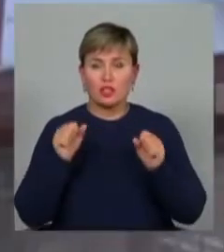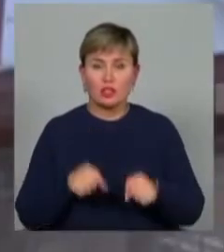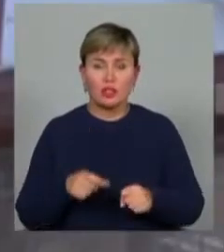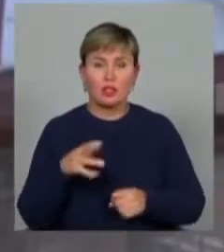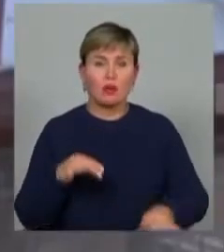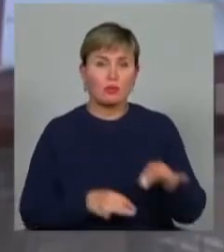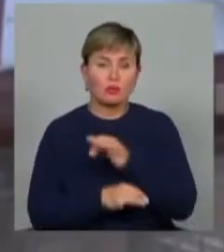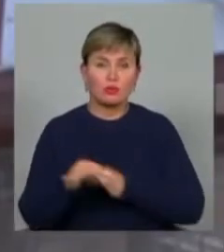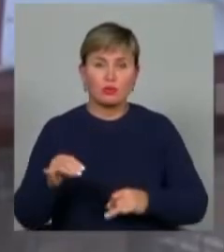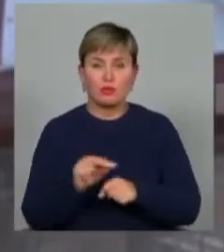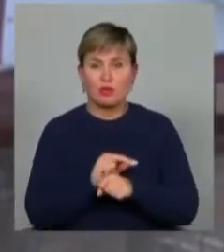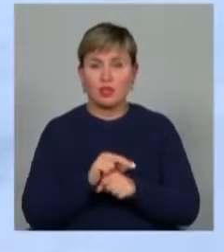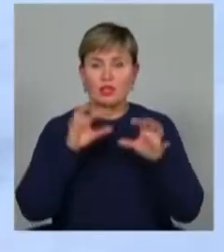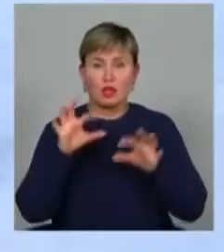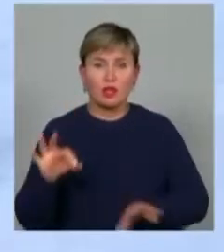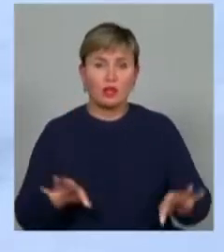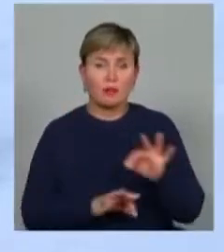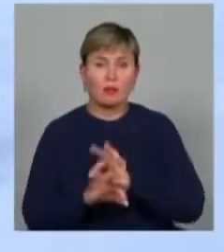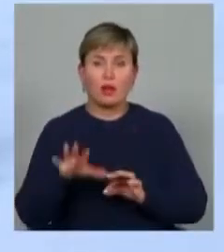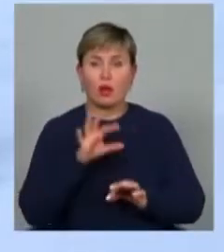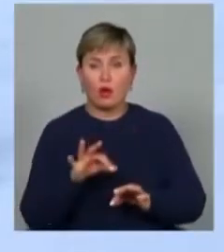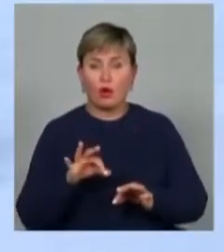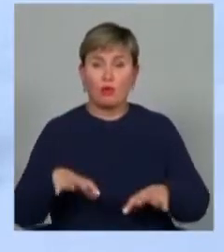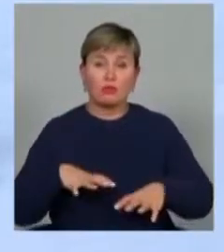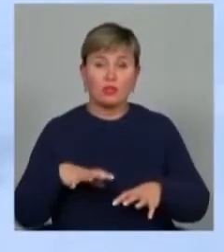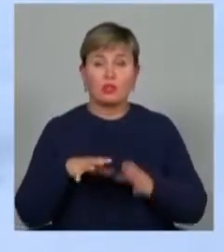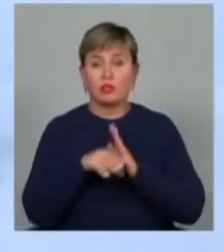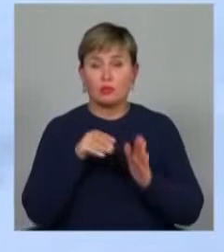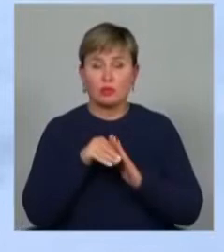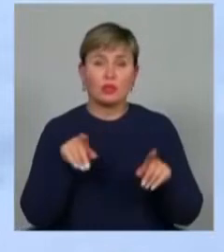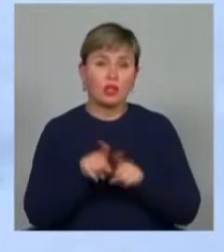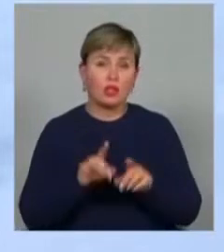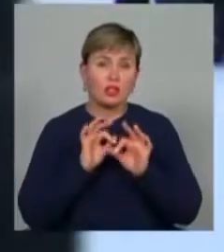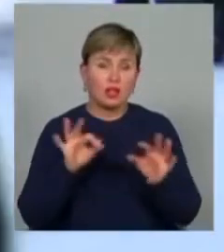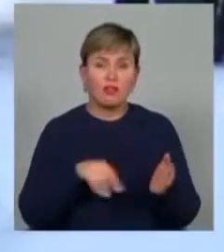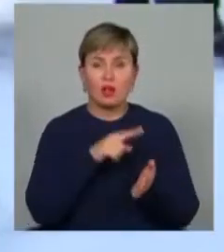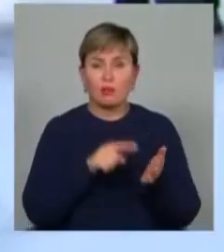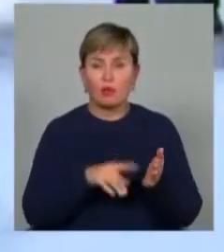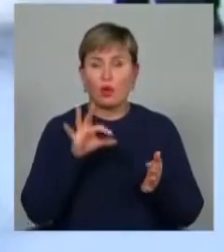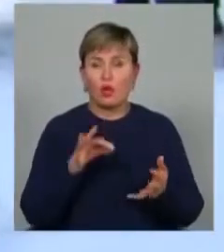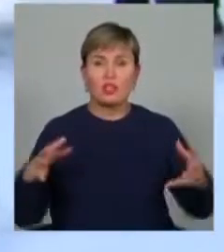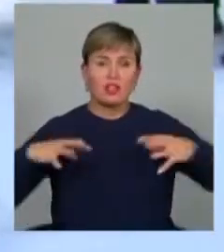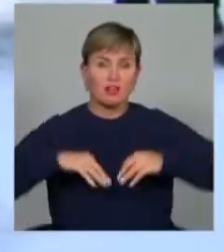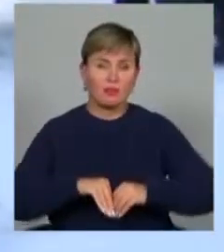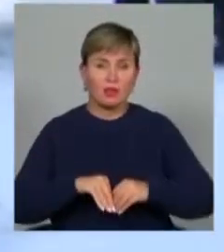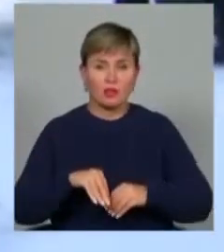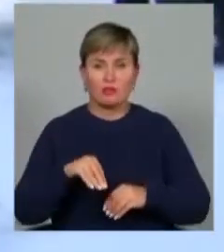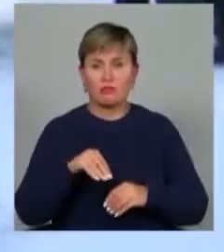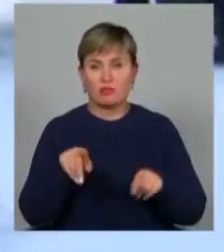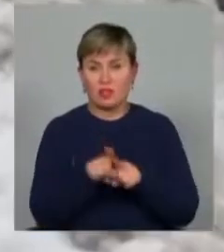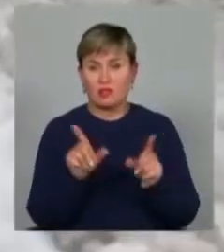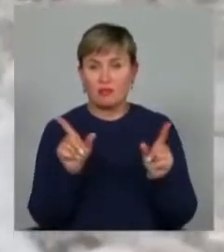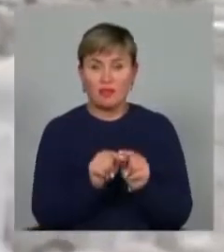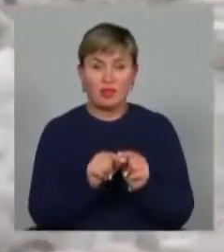При обсуждении поправок в законопроект о страховом рынке депутаты также адресовали ему вопрос о совместном супружеском